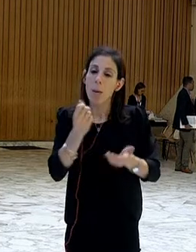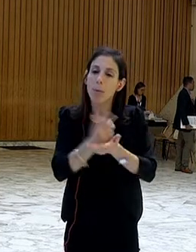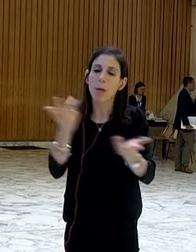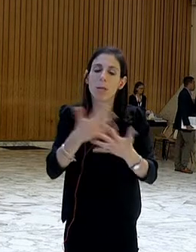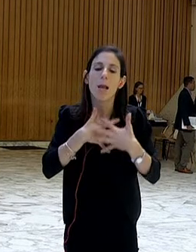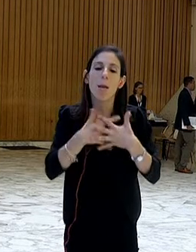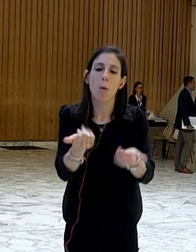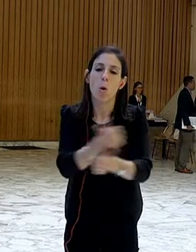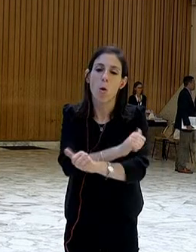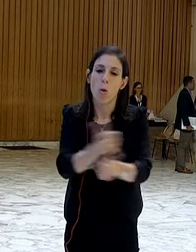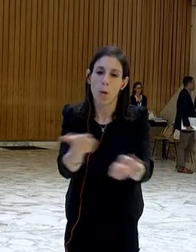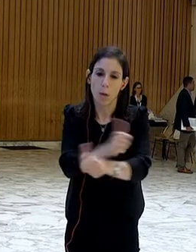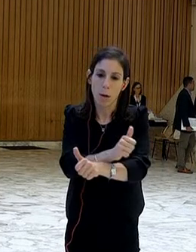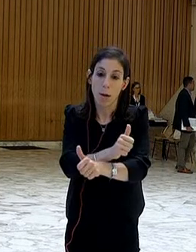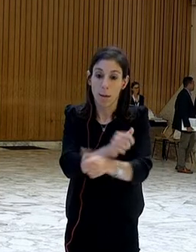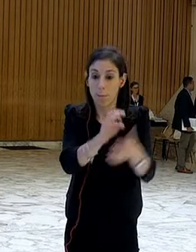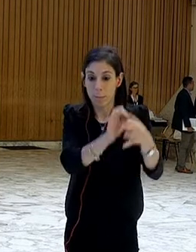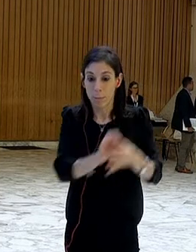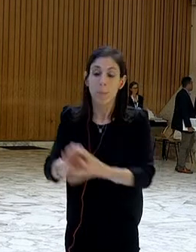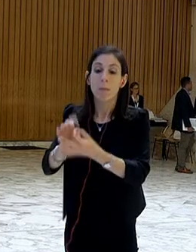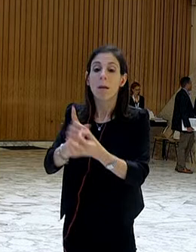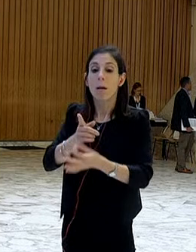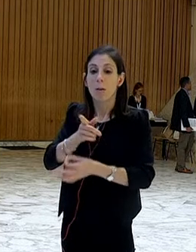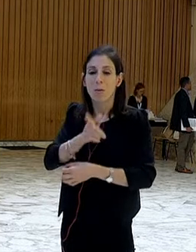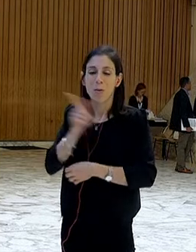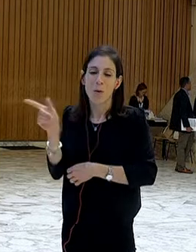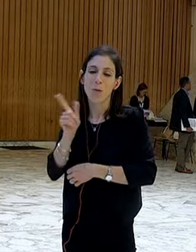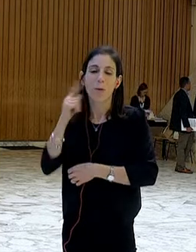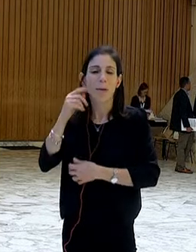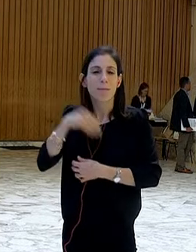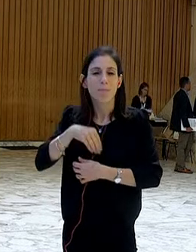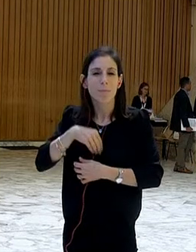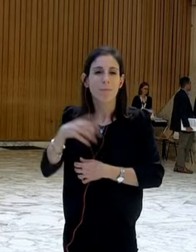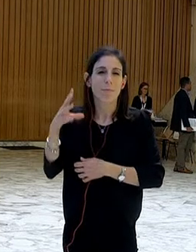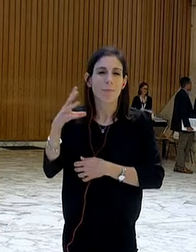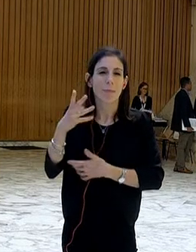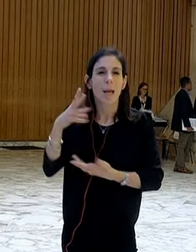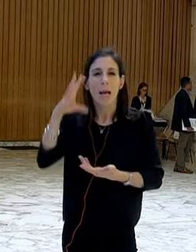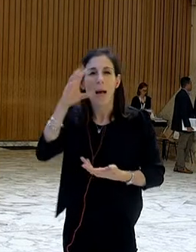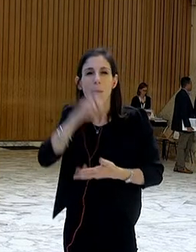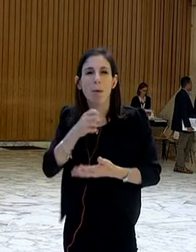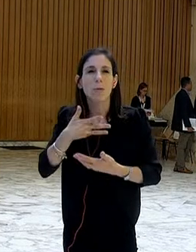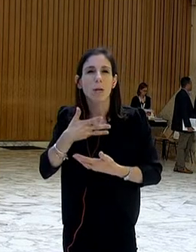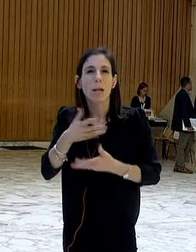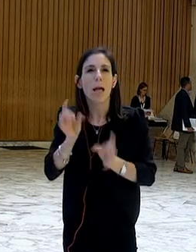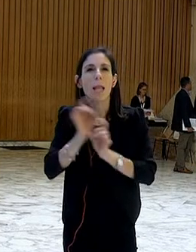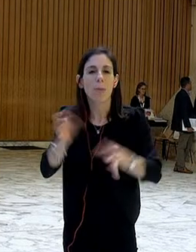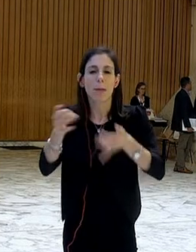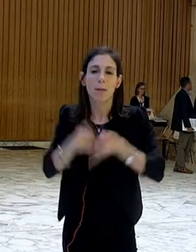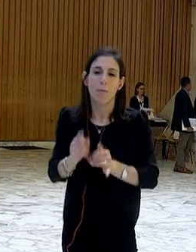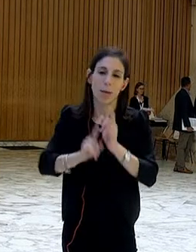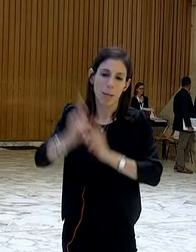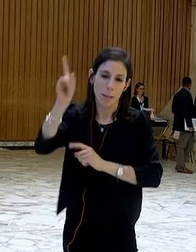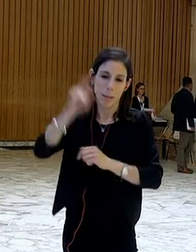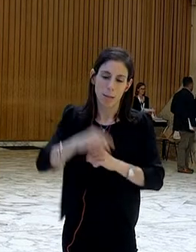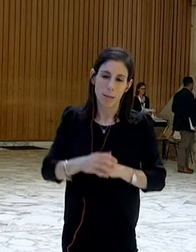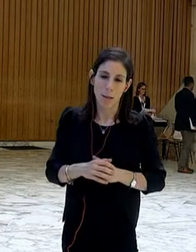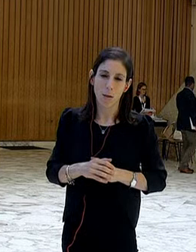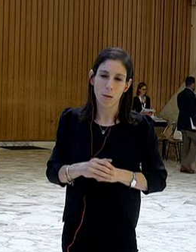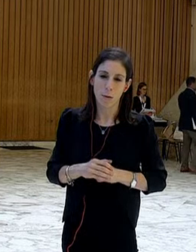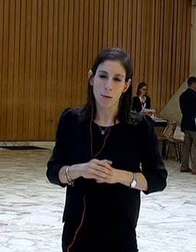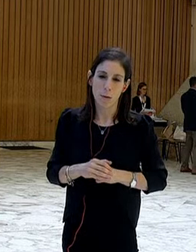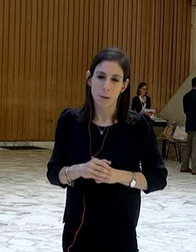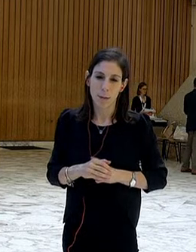conséquence, nous sentons la liberté des enfants de Dieu. La prière citée si haut fait de notre foyer une